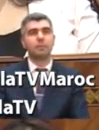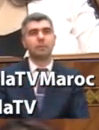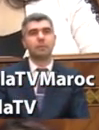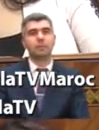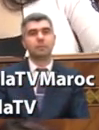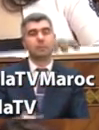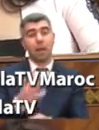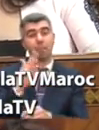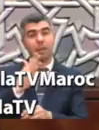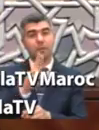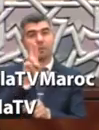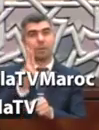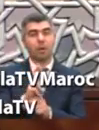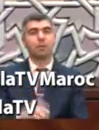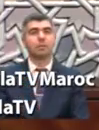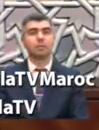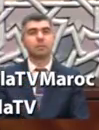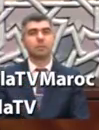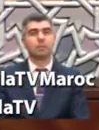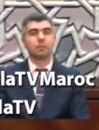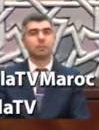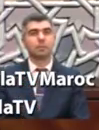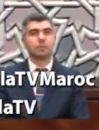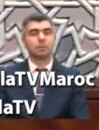السؤال الخامس والأخير للفريق الاشتراكي.